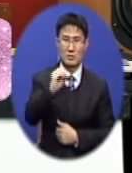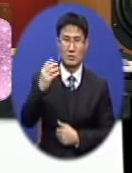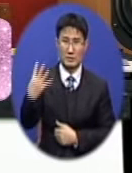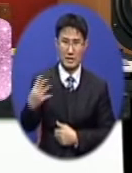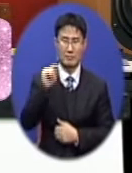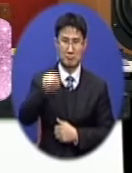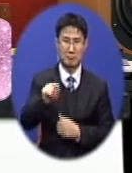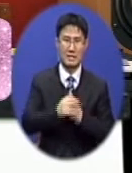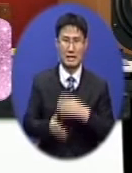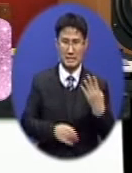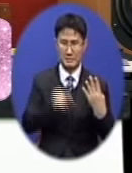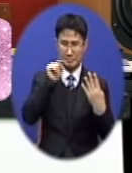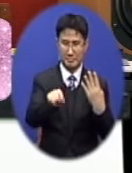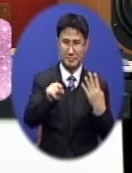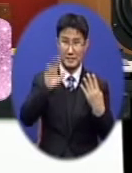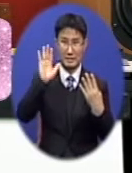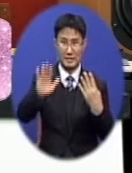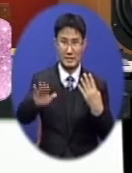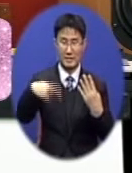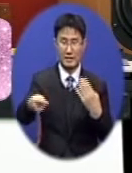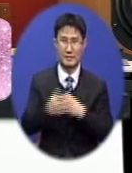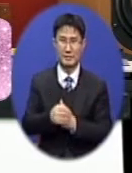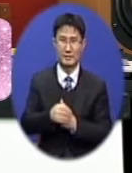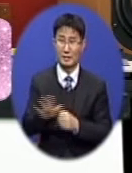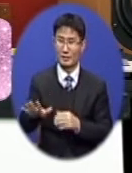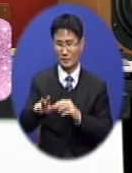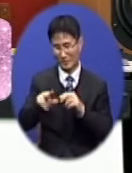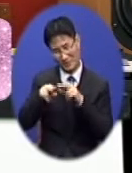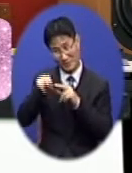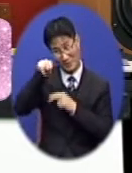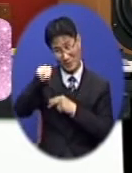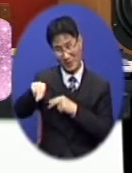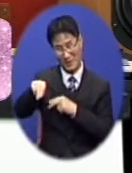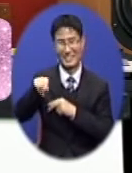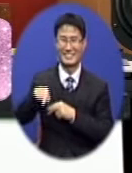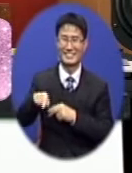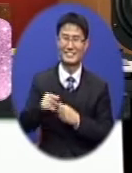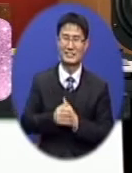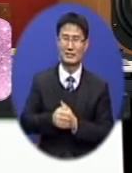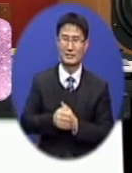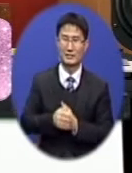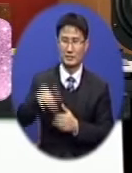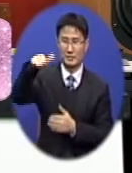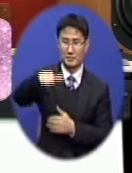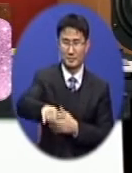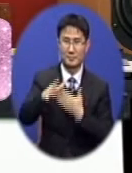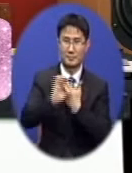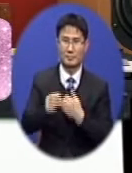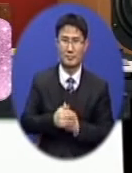060-608-1004번 누르시고 4번 누르신 다음에 정답을 눈으로 이렇게 세 손으로 같이 누르세요. 누르시고 수화기